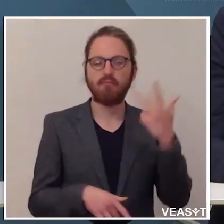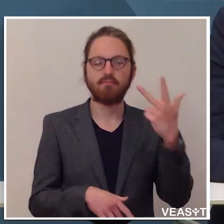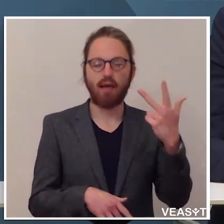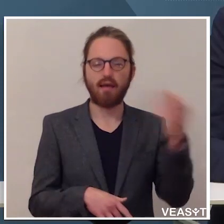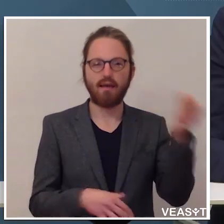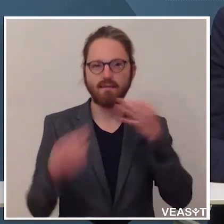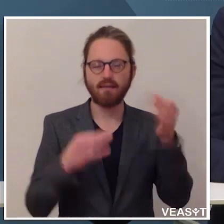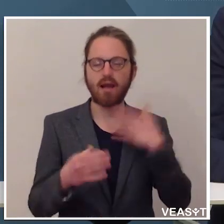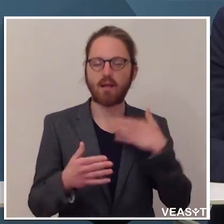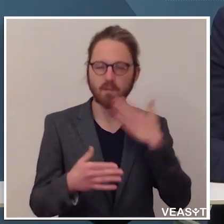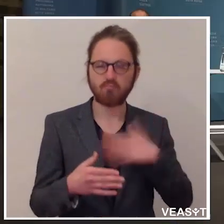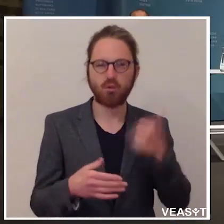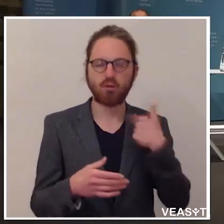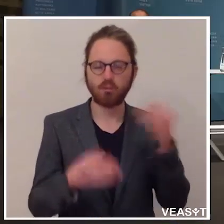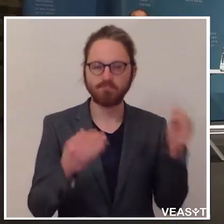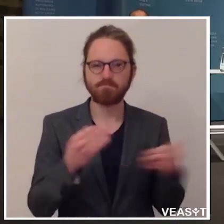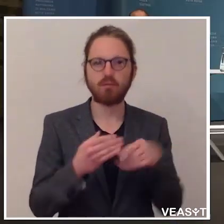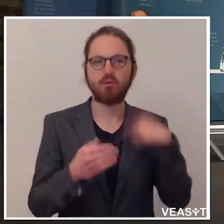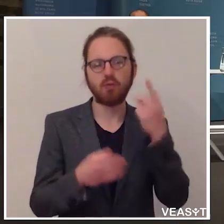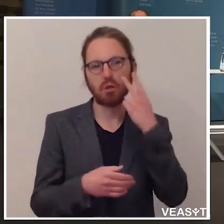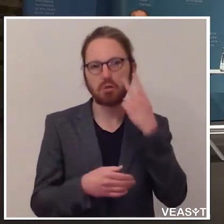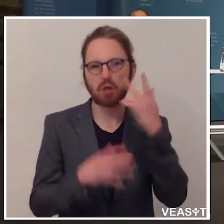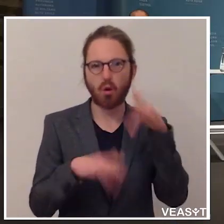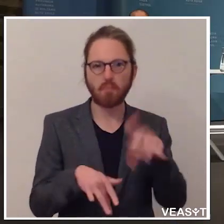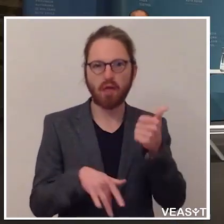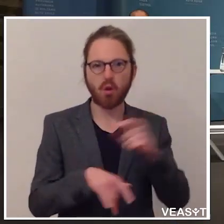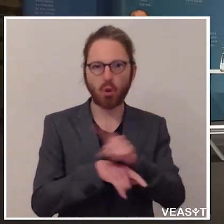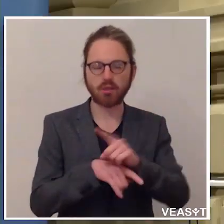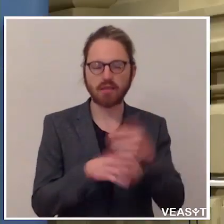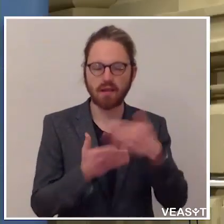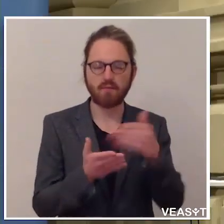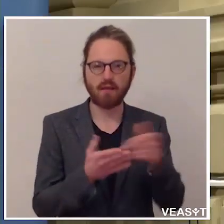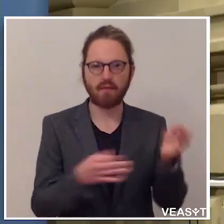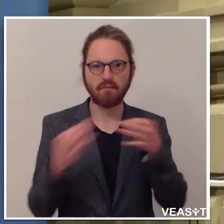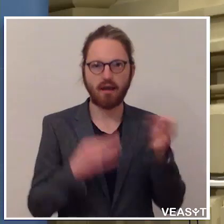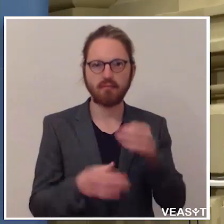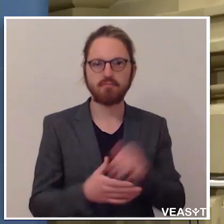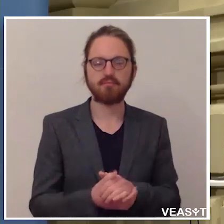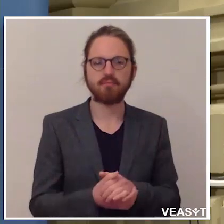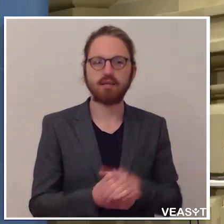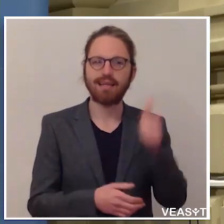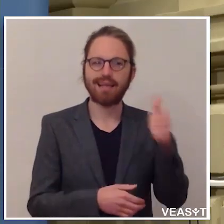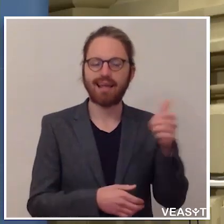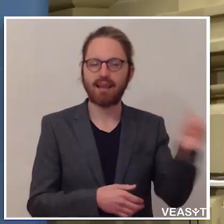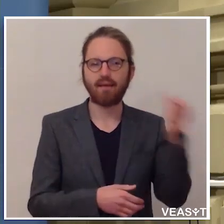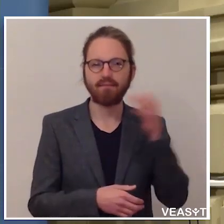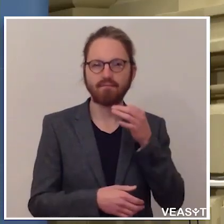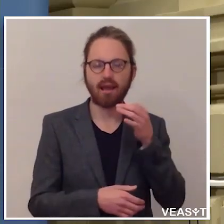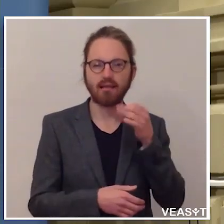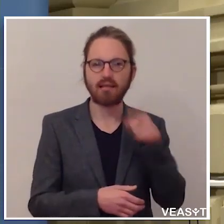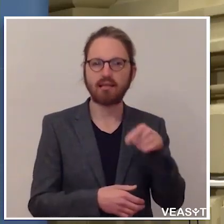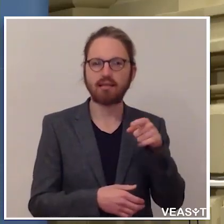abituati. Ich habe noch mindestens drei Fragen, die ich unterbringen möchte. Danach schauen wir, ob wir noch Zeit